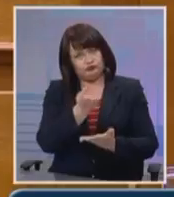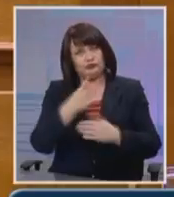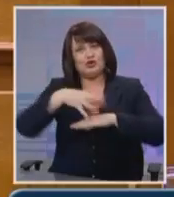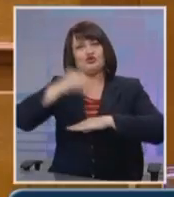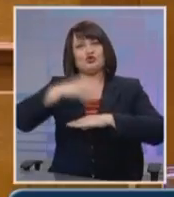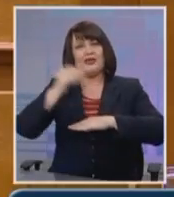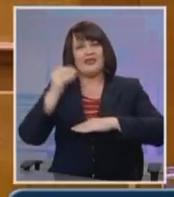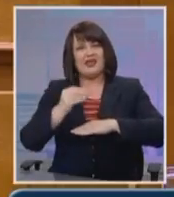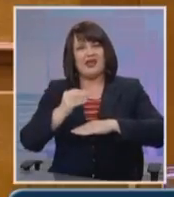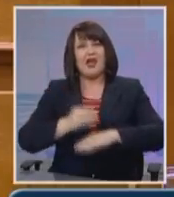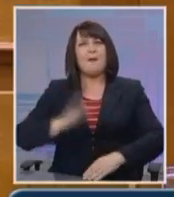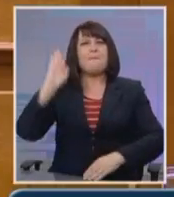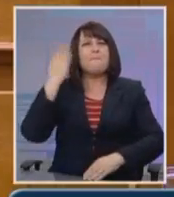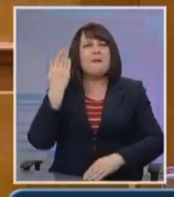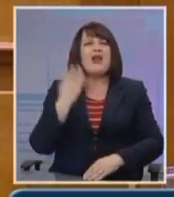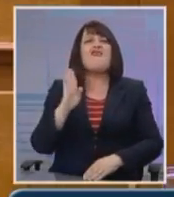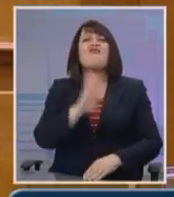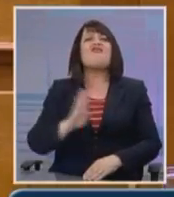στη Βενεζουέλα παραπέμπουν.